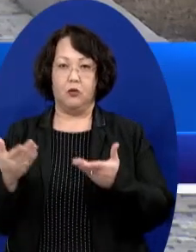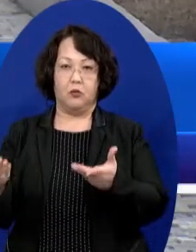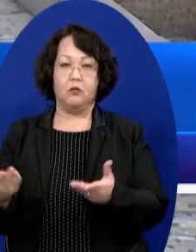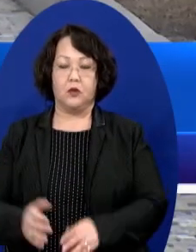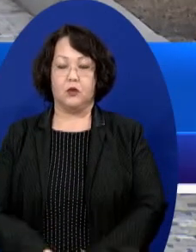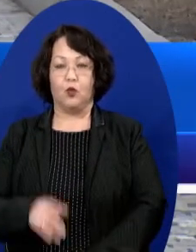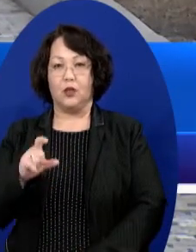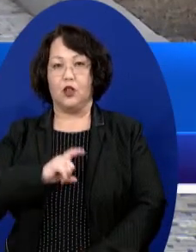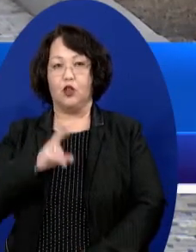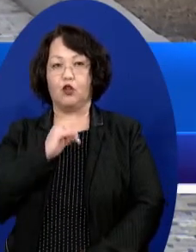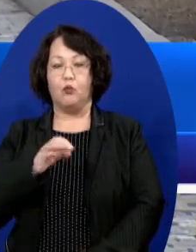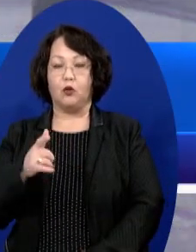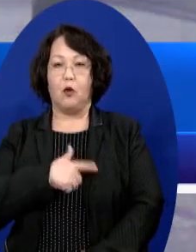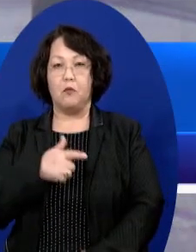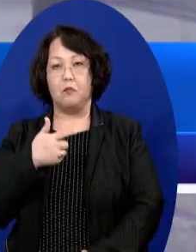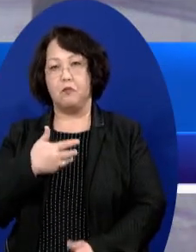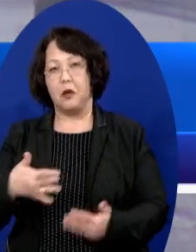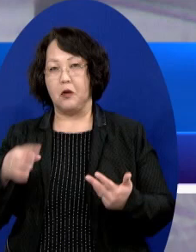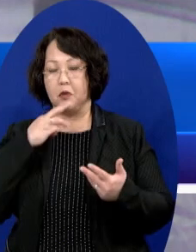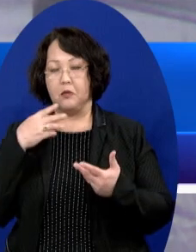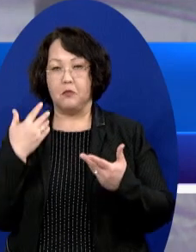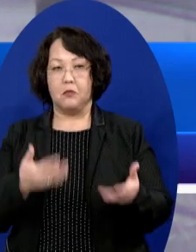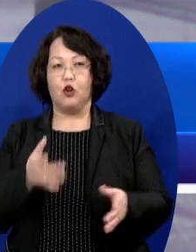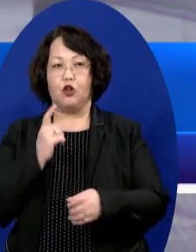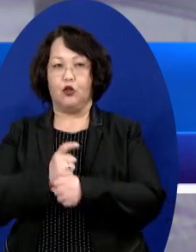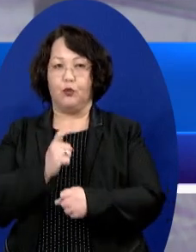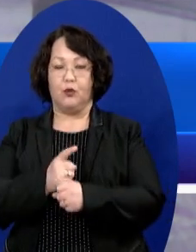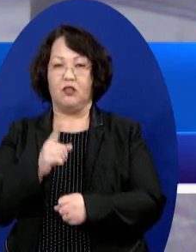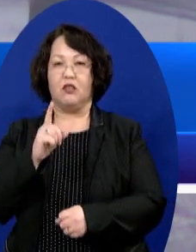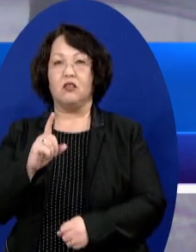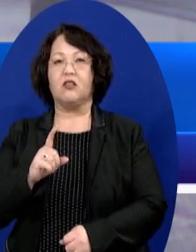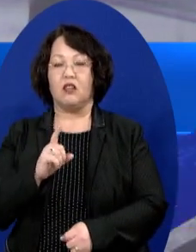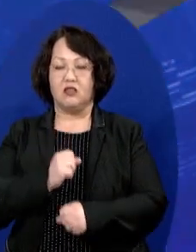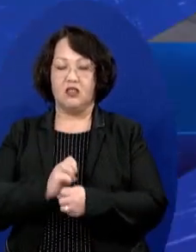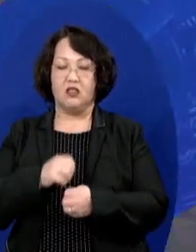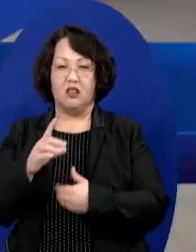Хүний эрхийн комисс дэрж байгаа гомдлын 60% хөдөлмөрлөх хэрэгтэй холбоотой гомдол эзлэж байна.